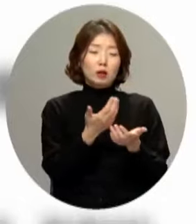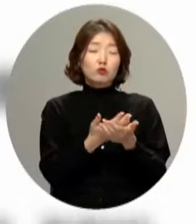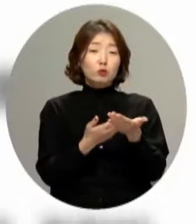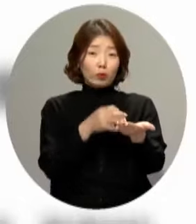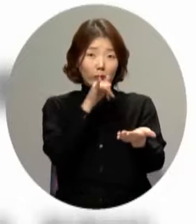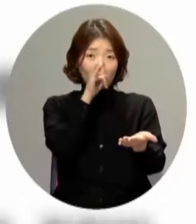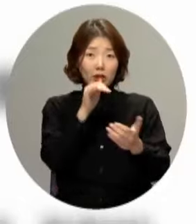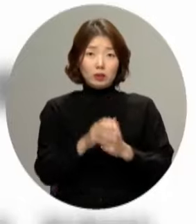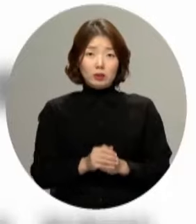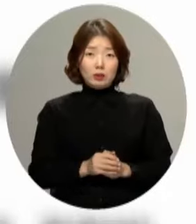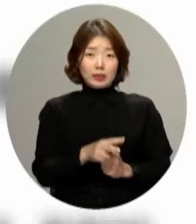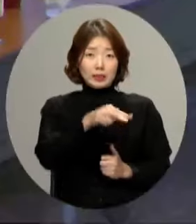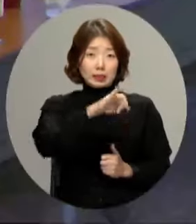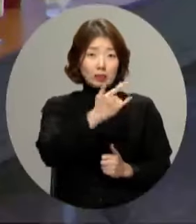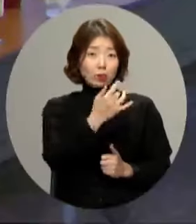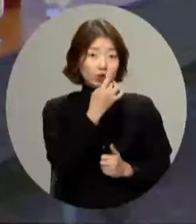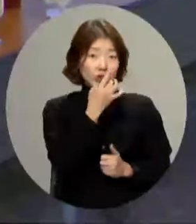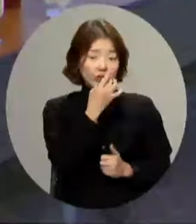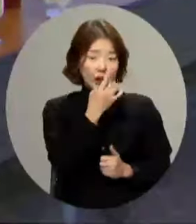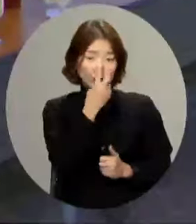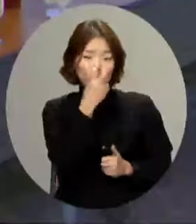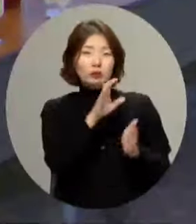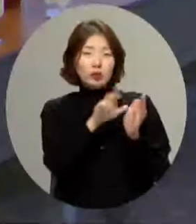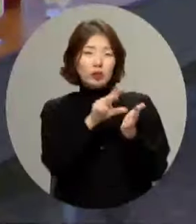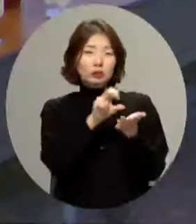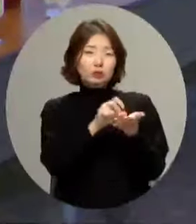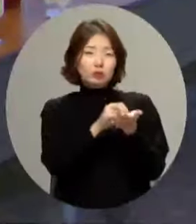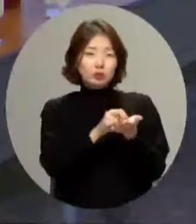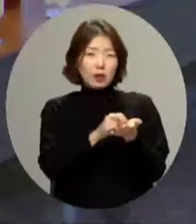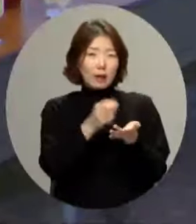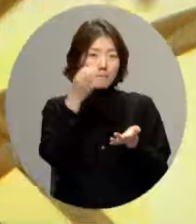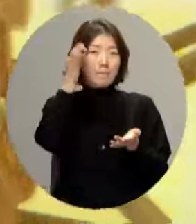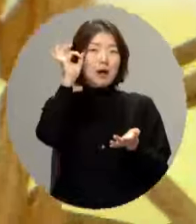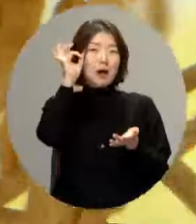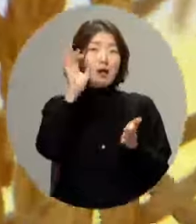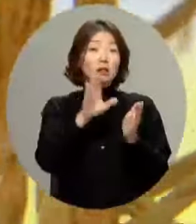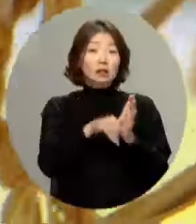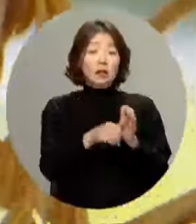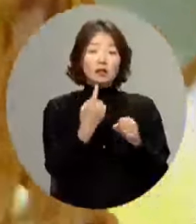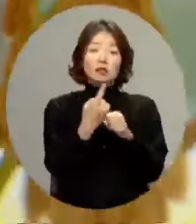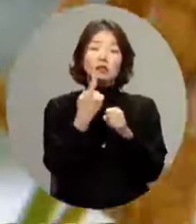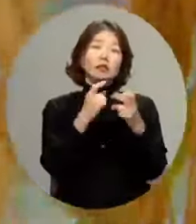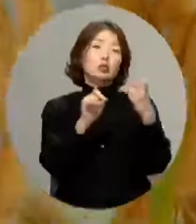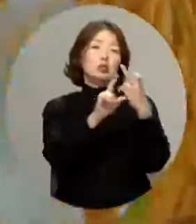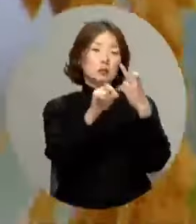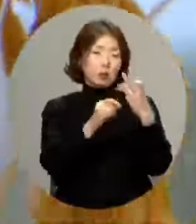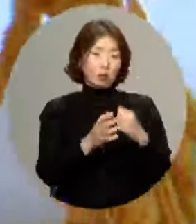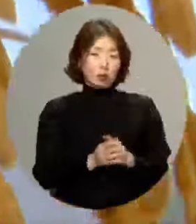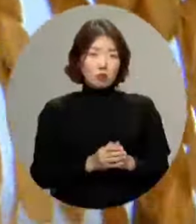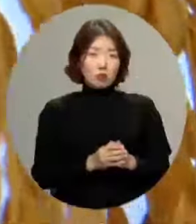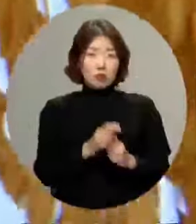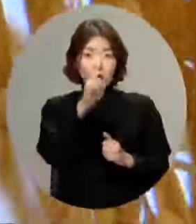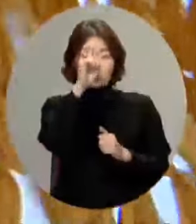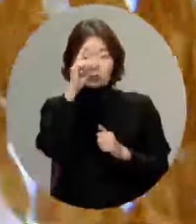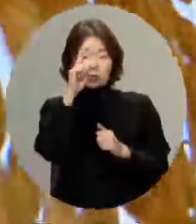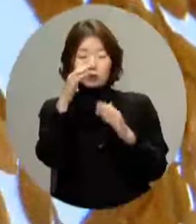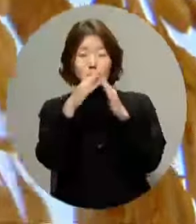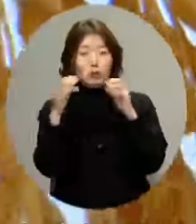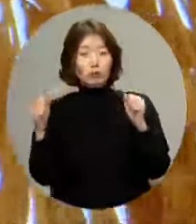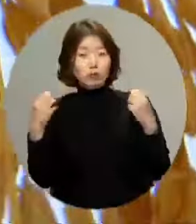설명자료입니다. 신동진 벽시 발화 검사에서 문제를 인지했다고 밝힌 시점은 지난해 12월. 전북 자치도에